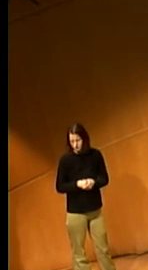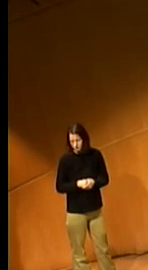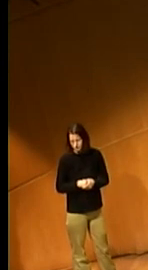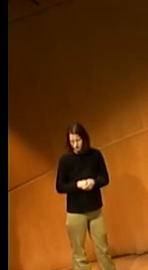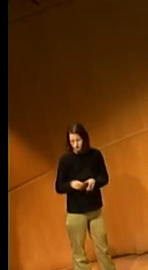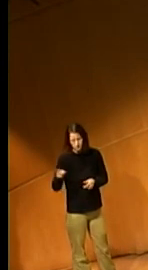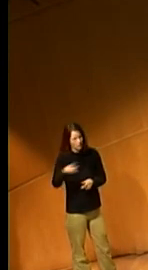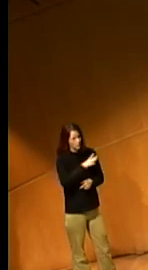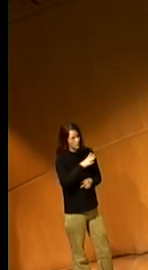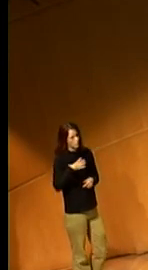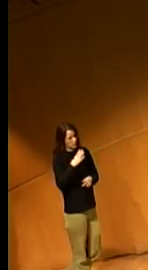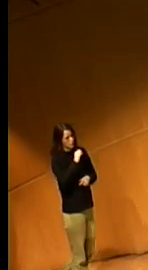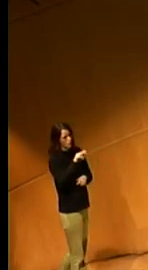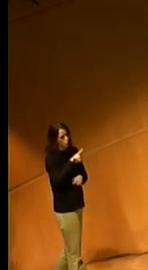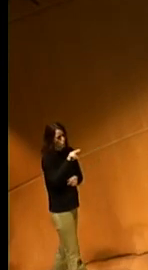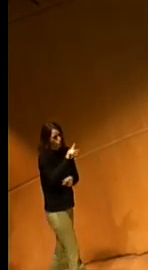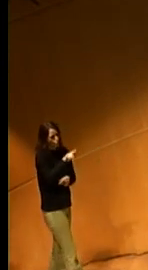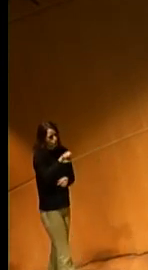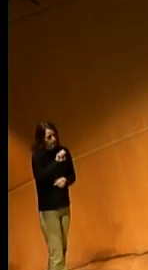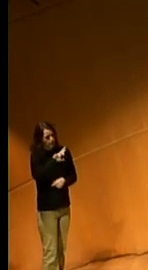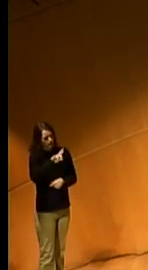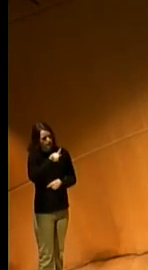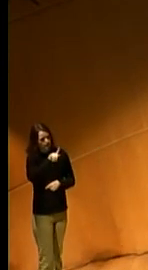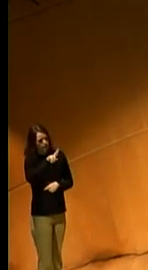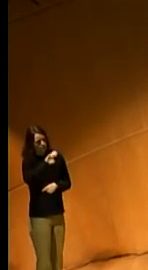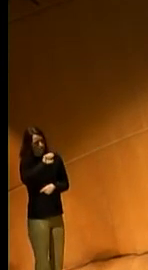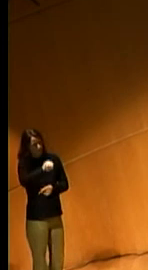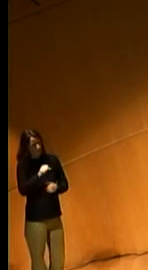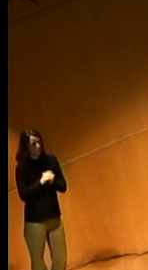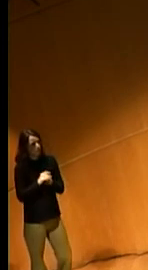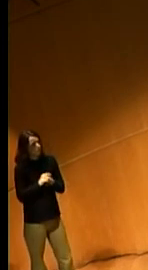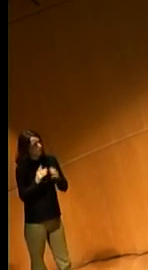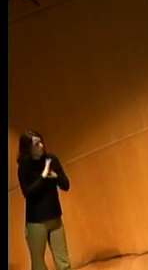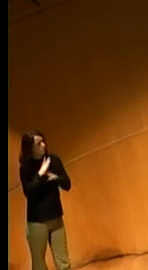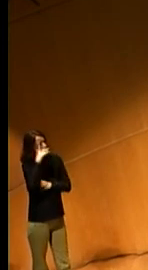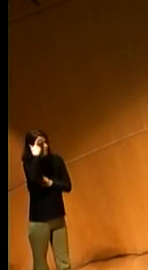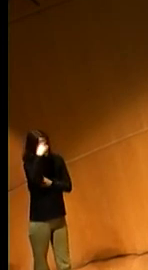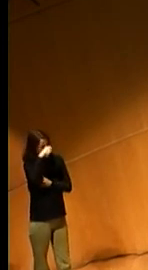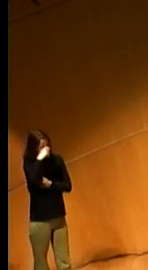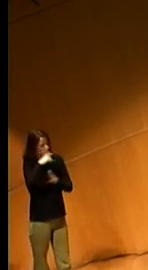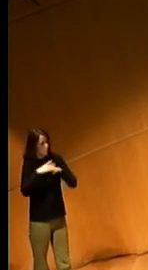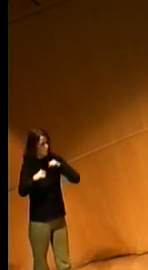Merci. Catherine Couser, je suis présidente du GIESH, le groupement interassociatif scolarisation handicap.